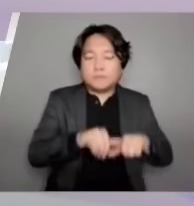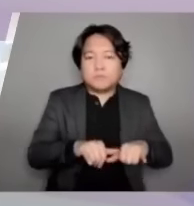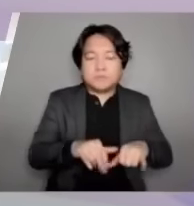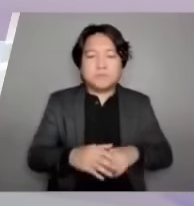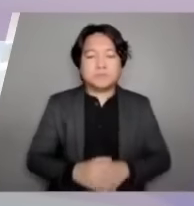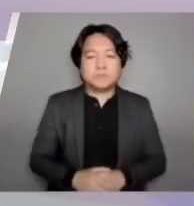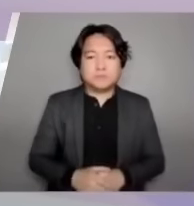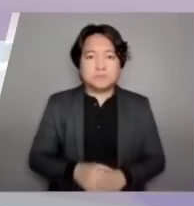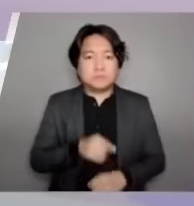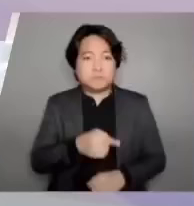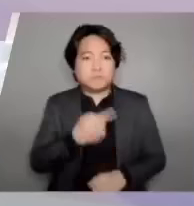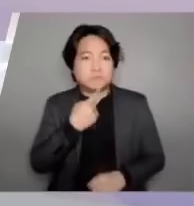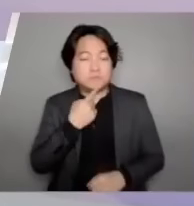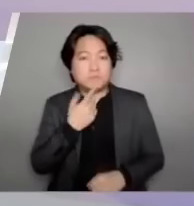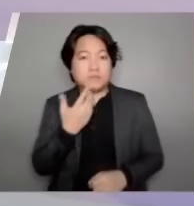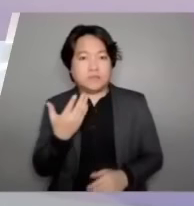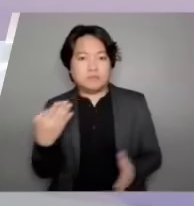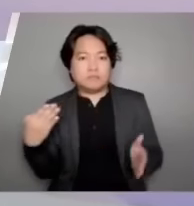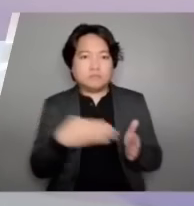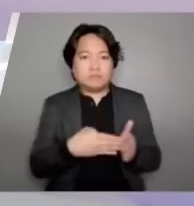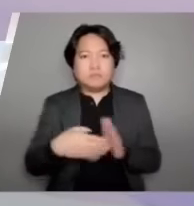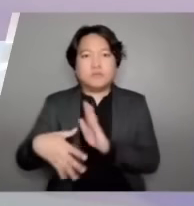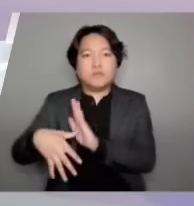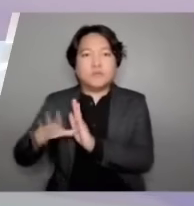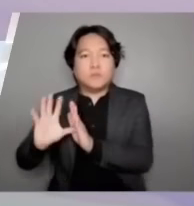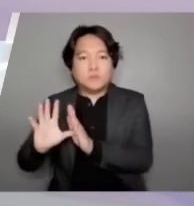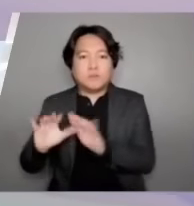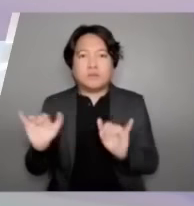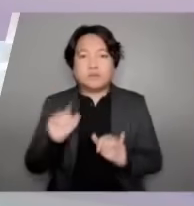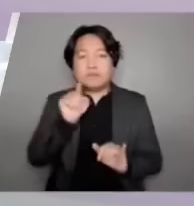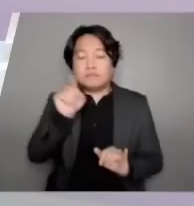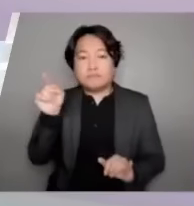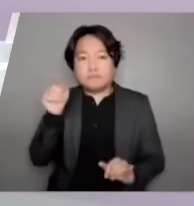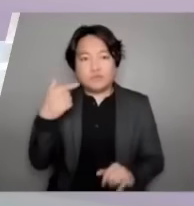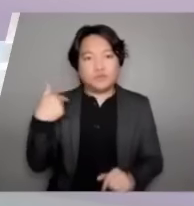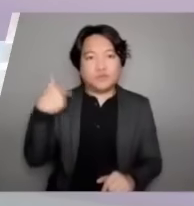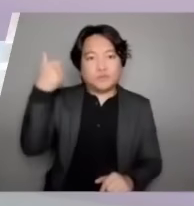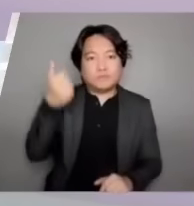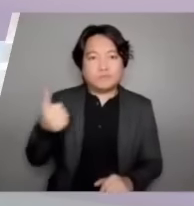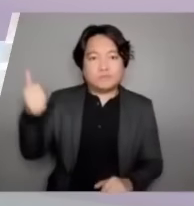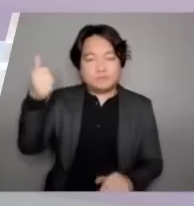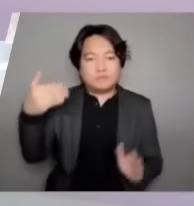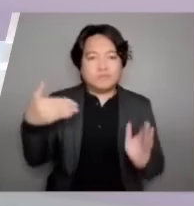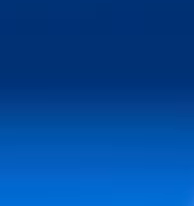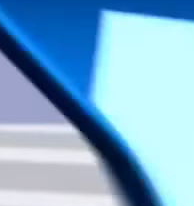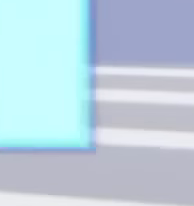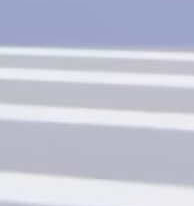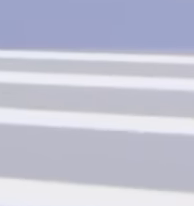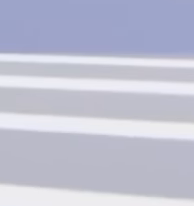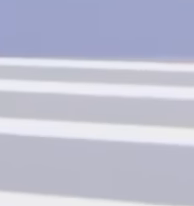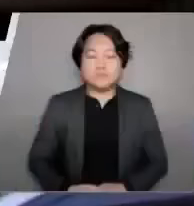hakbang laban sa kanya ng COMELEC at ng Solicitor General. Saksi, si Sandra Aguinaldo.